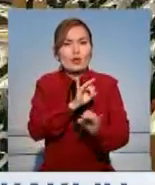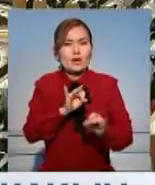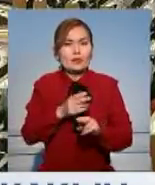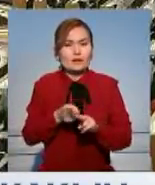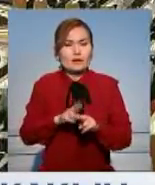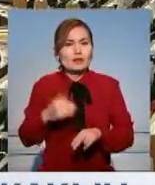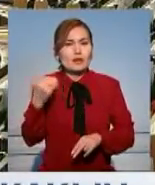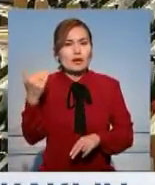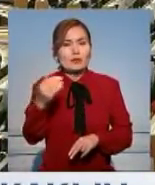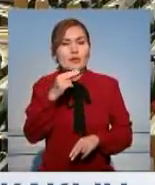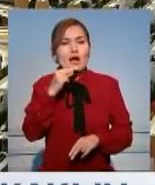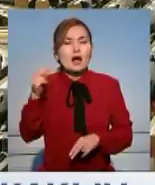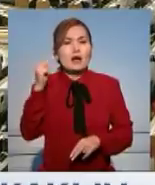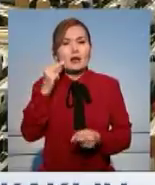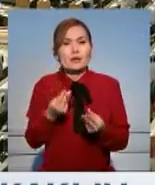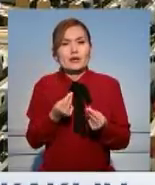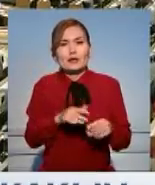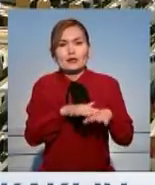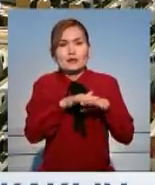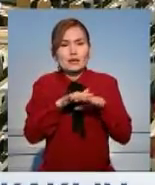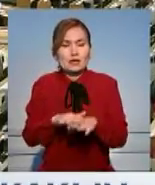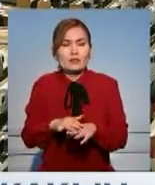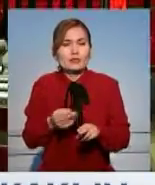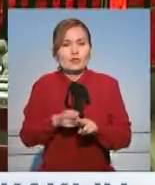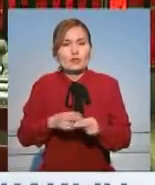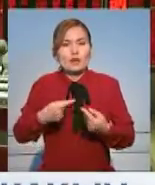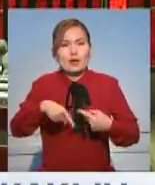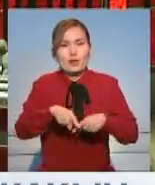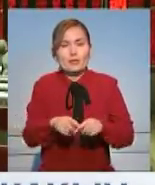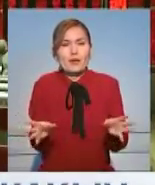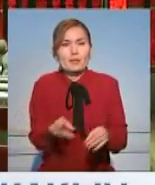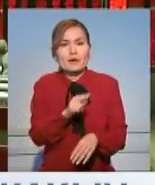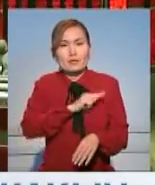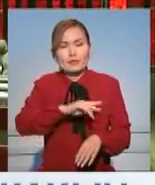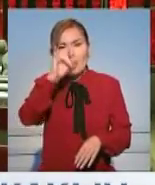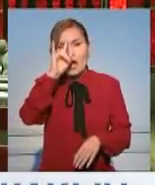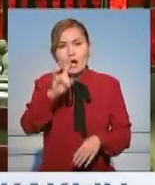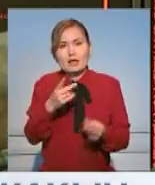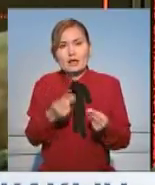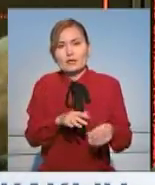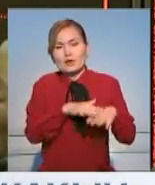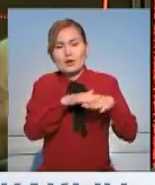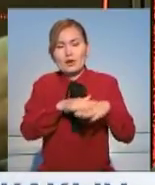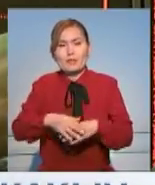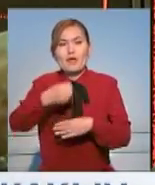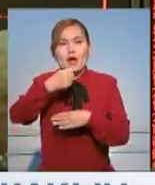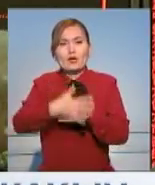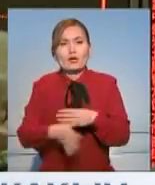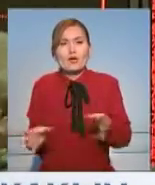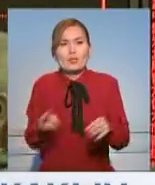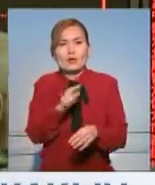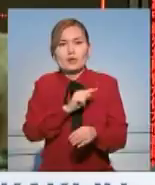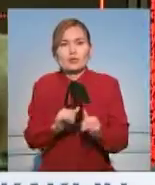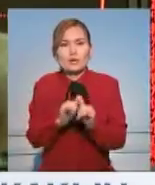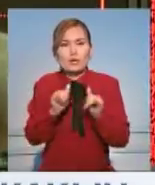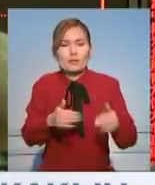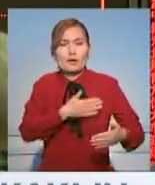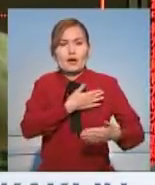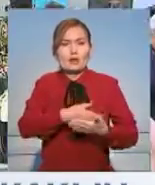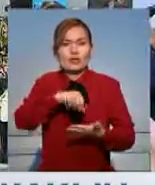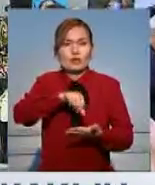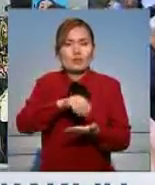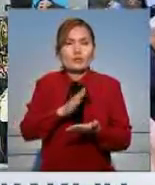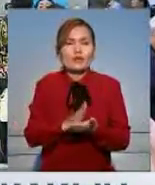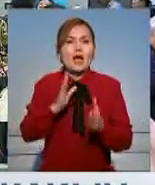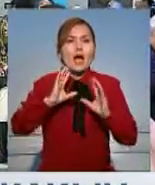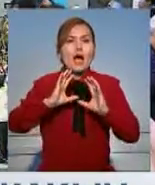қайтты. Оның айтуынша Қытайдың қаржылық және инвестициялық институттары Қазақстандағы қаржы орталығы мен қор биржасын дамытуға атсалысады.